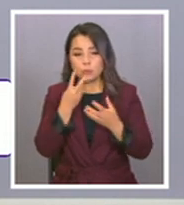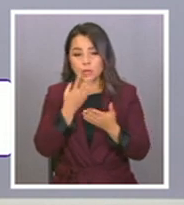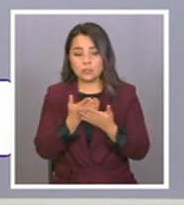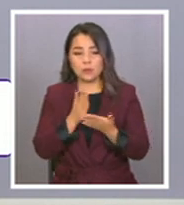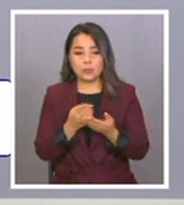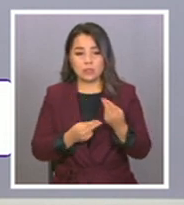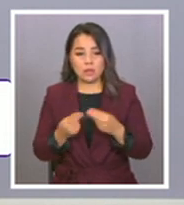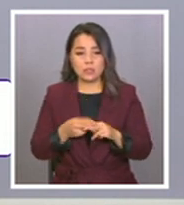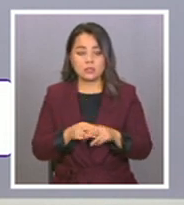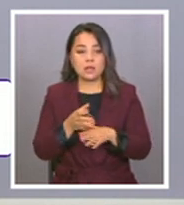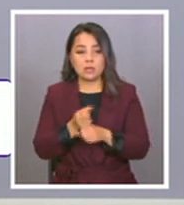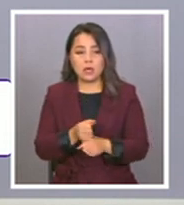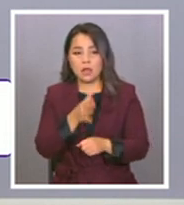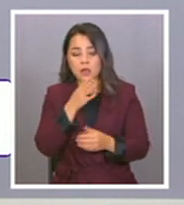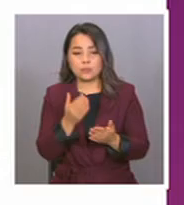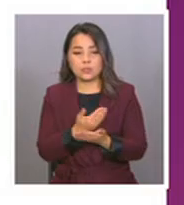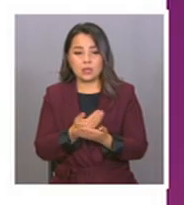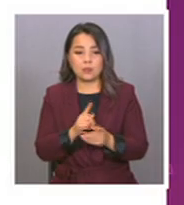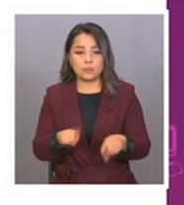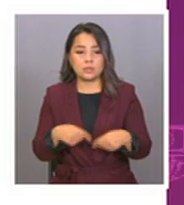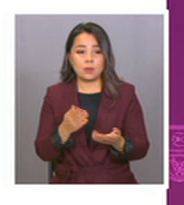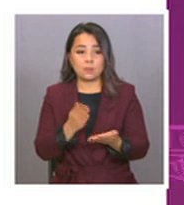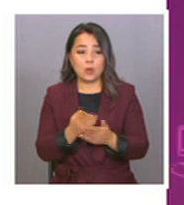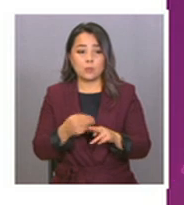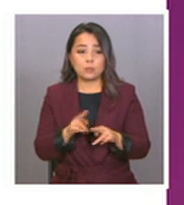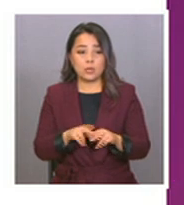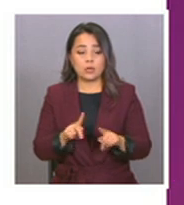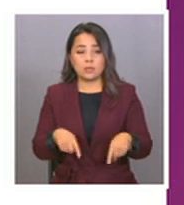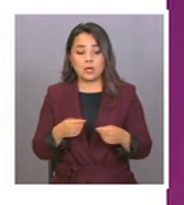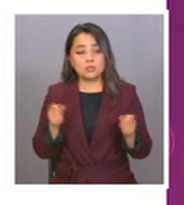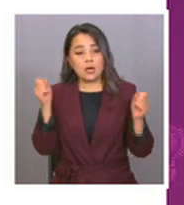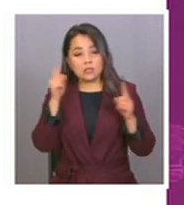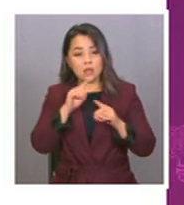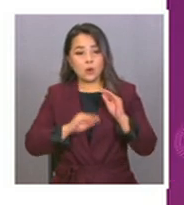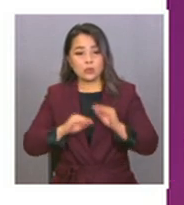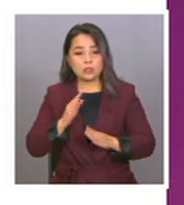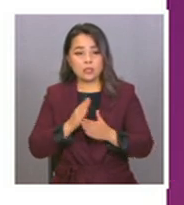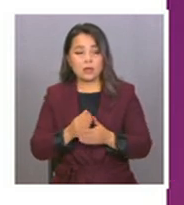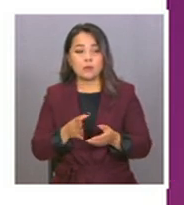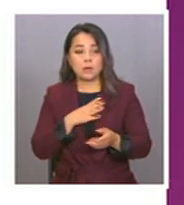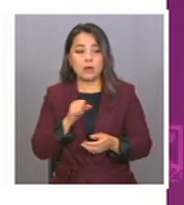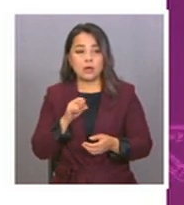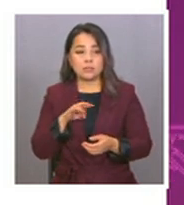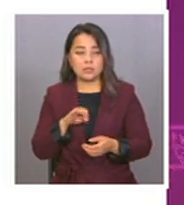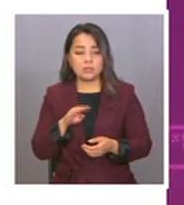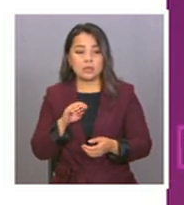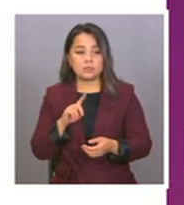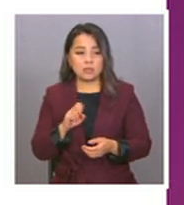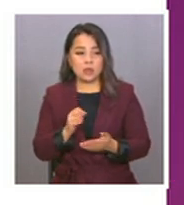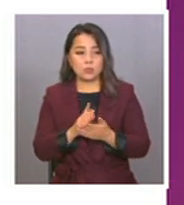оларға қысқаша анықтама беріледі. Бұл анықтағыш құралдарда теза және антитеза терминдері